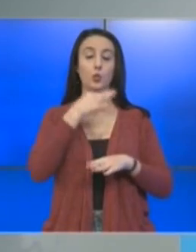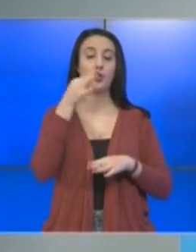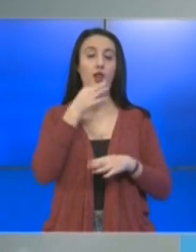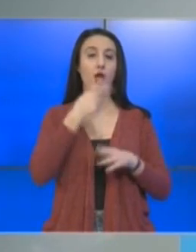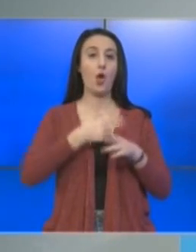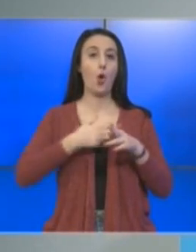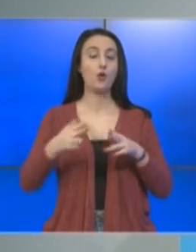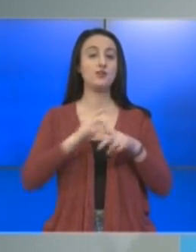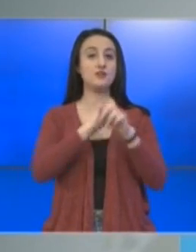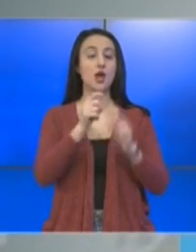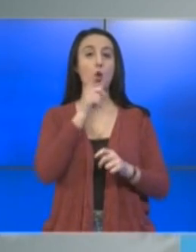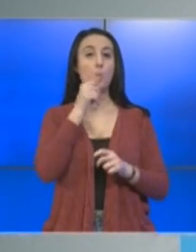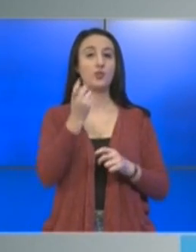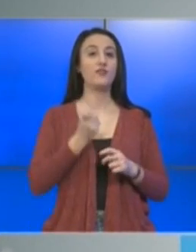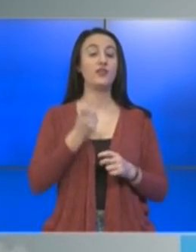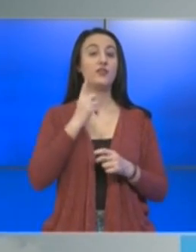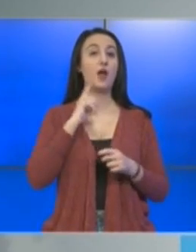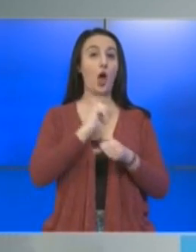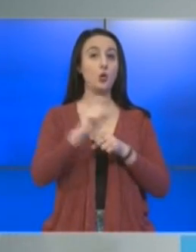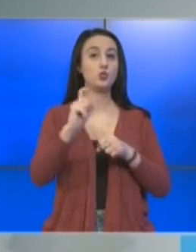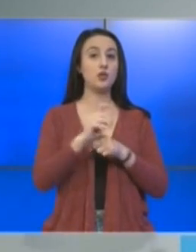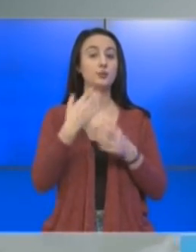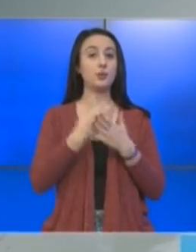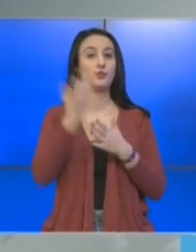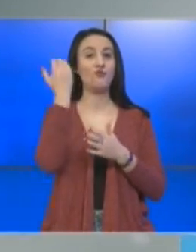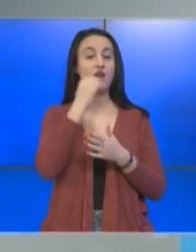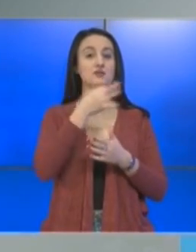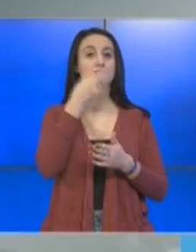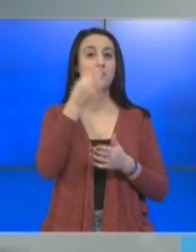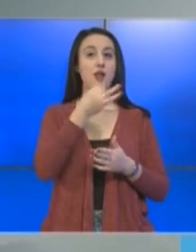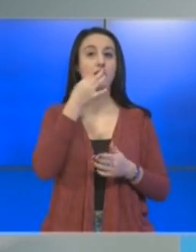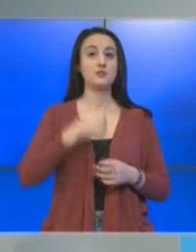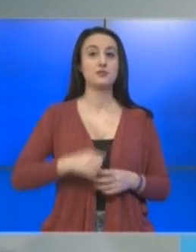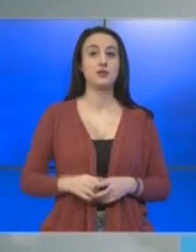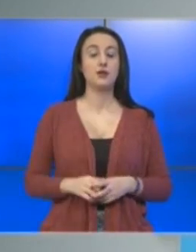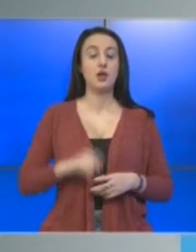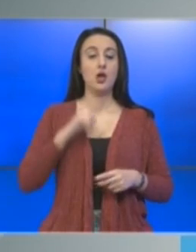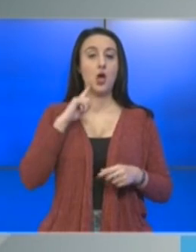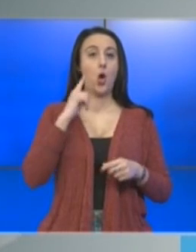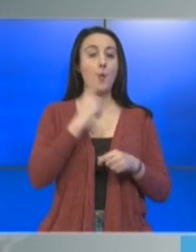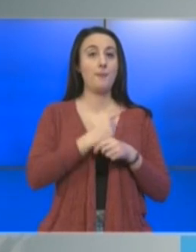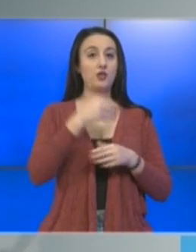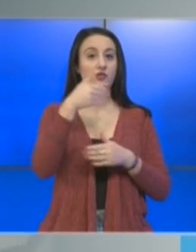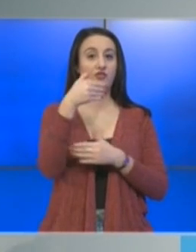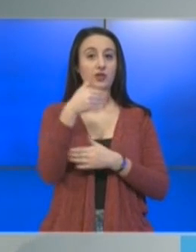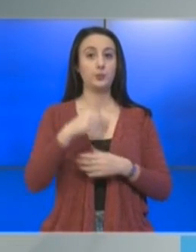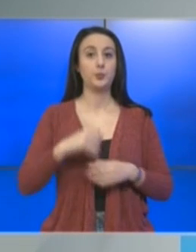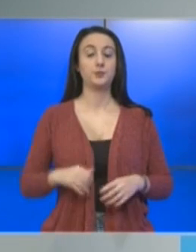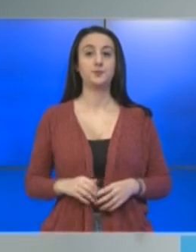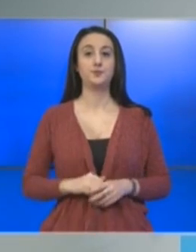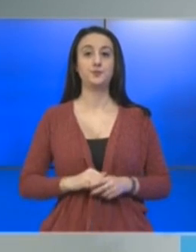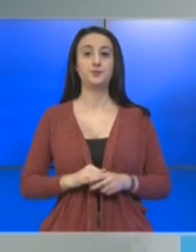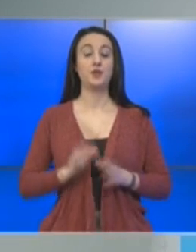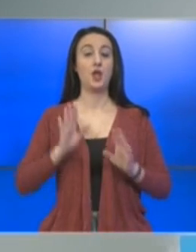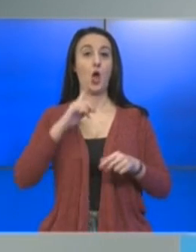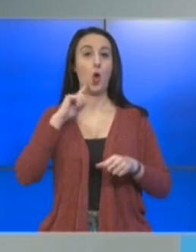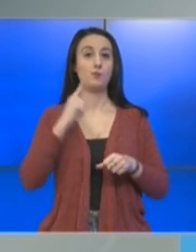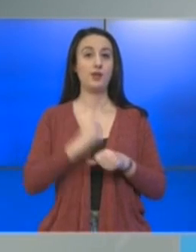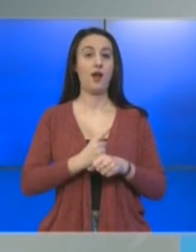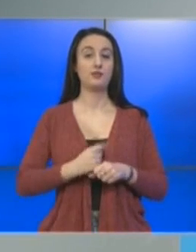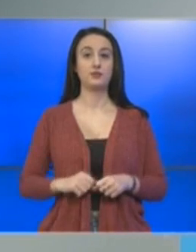corect țara din care vin vor fi acuzați de fals în declarații. Operatorii aerieni au